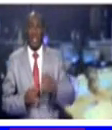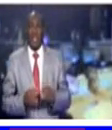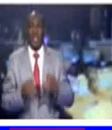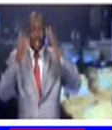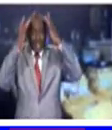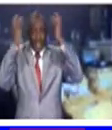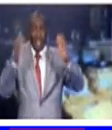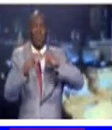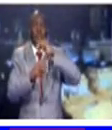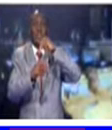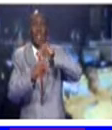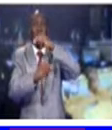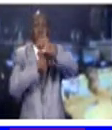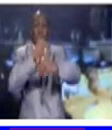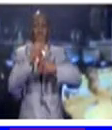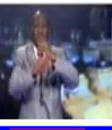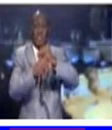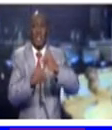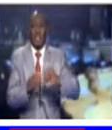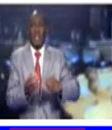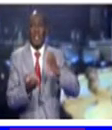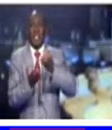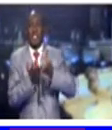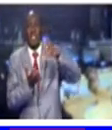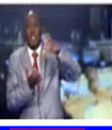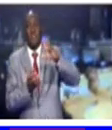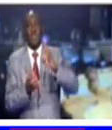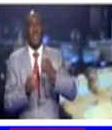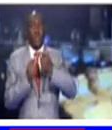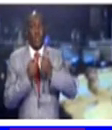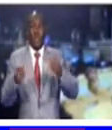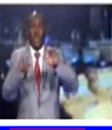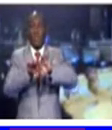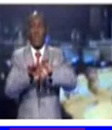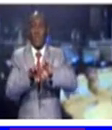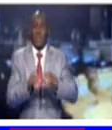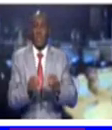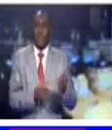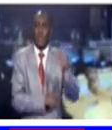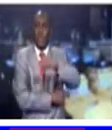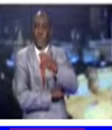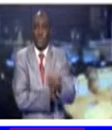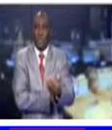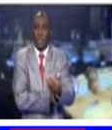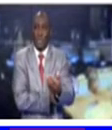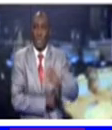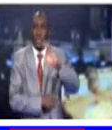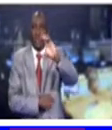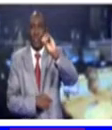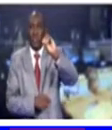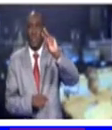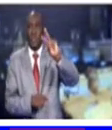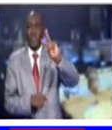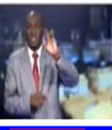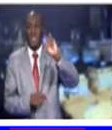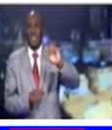mondiale les chiffres parlent demain à la date d'aujourd'hui le coguic 19